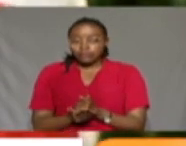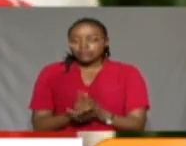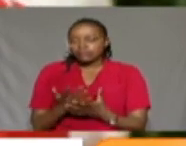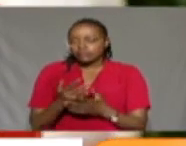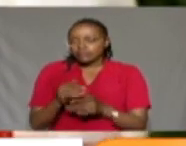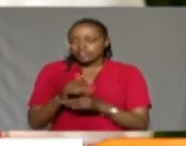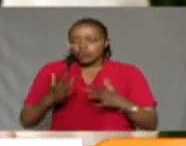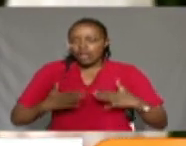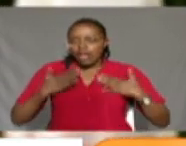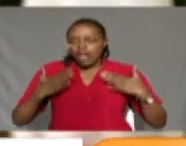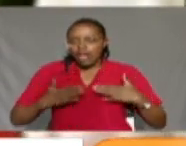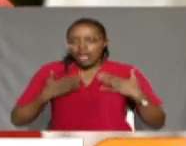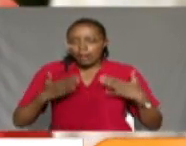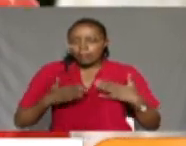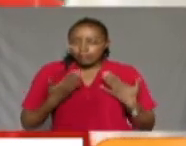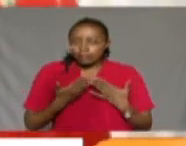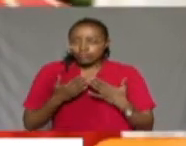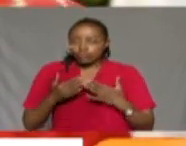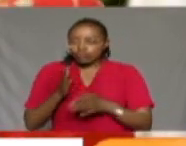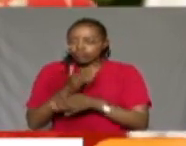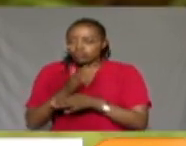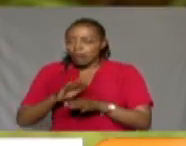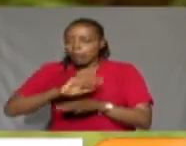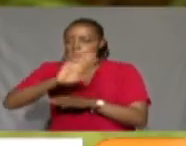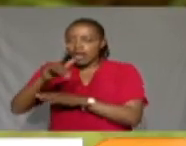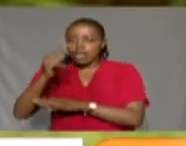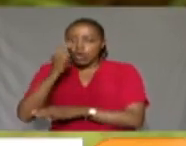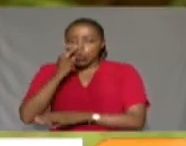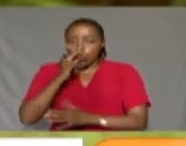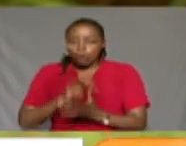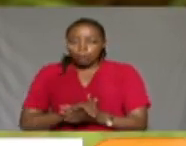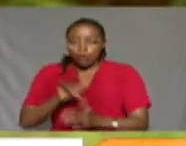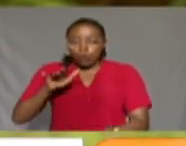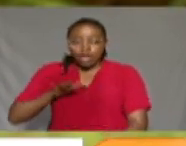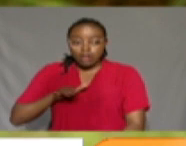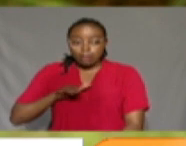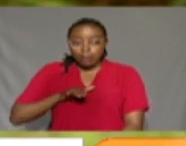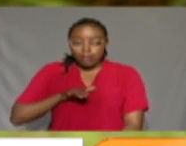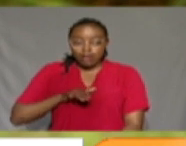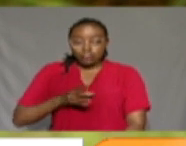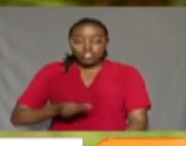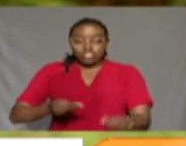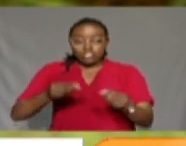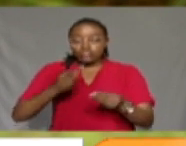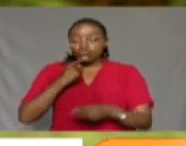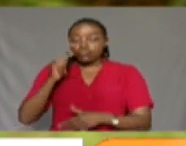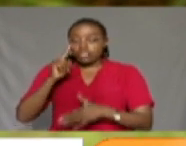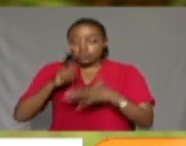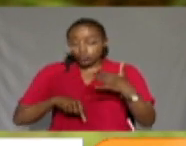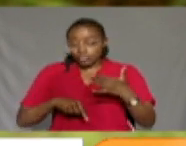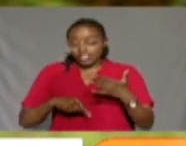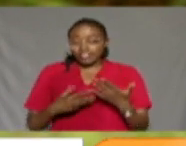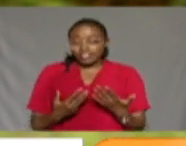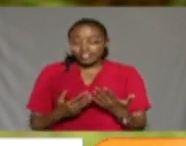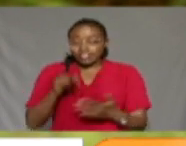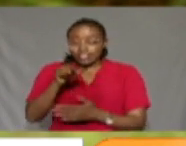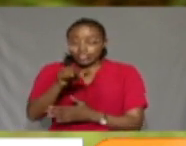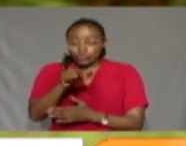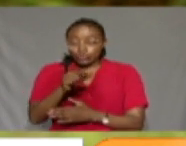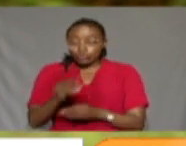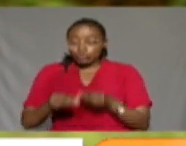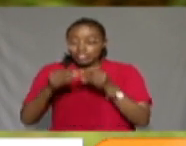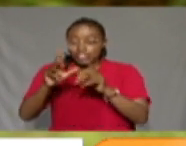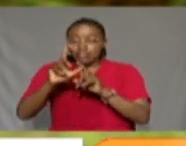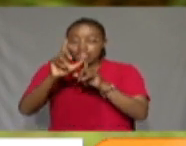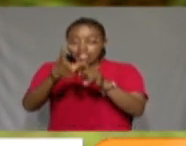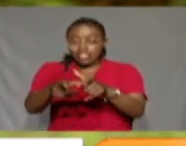extremely thrilled to take fish back home as a meal. Mama na mbibi alipaka sawadi ambia, tunataka mpe